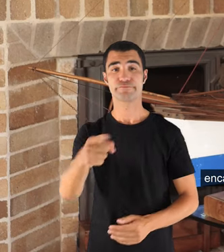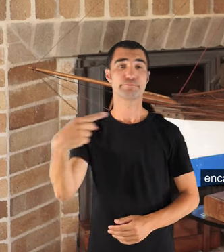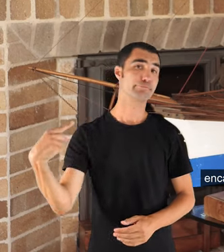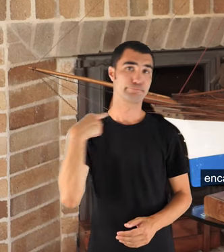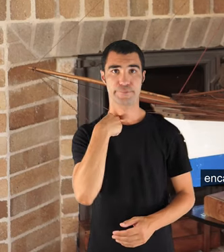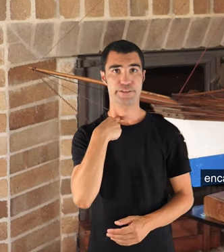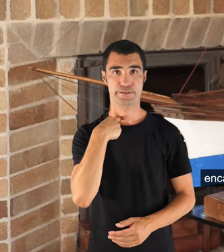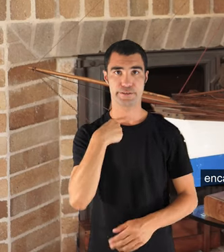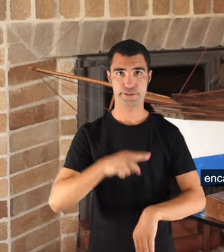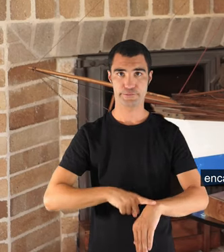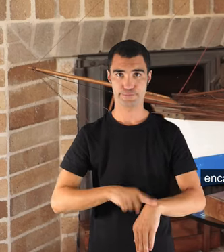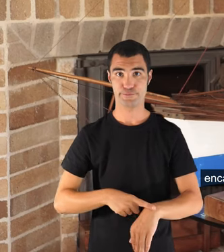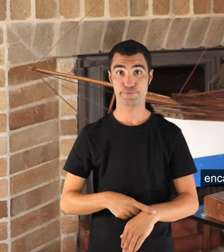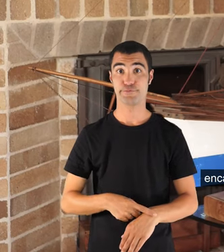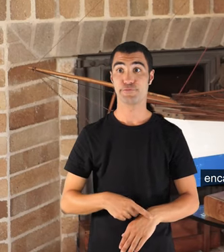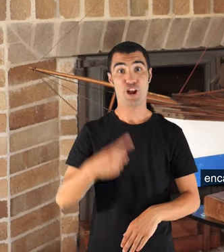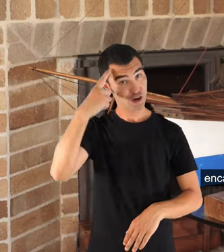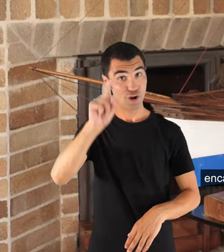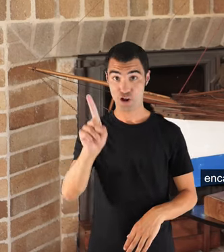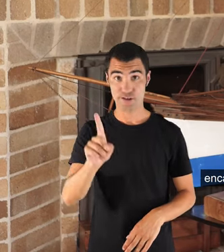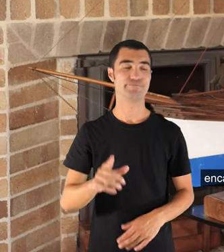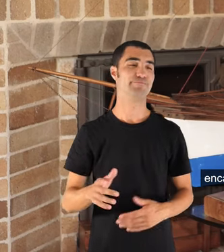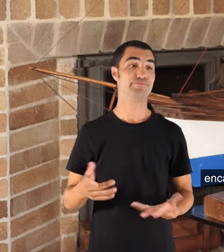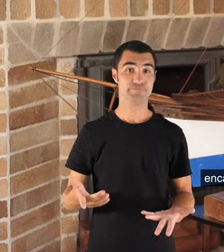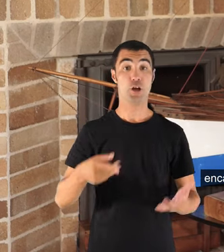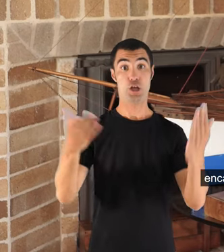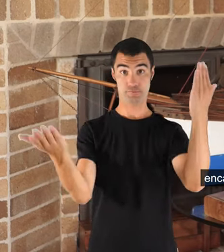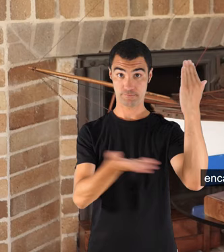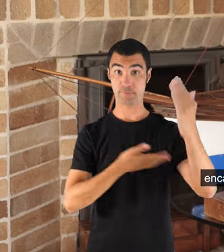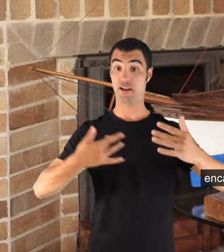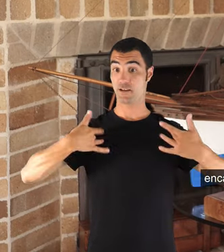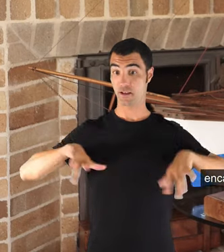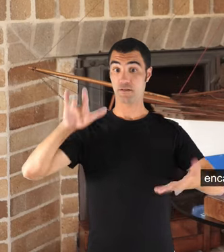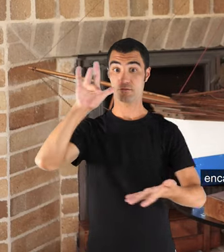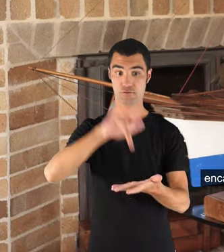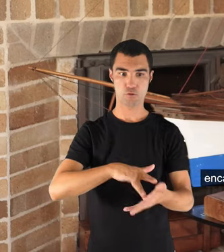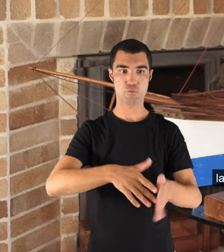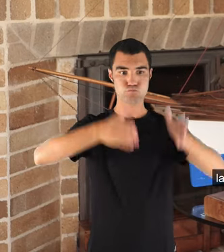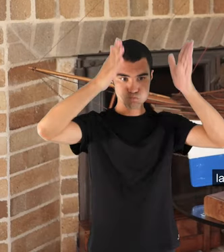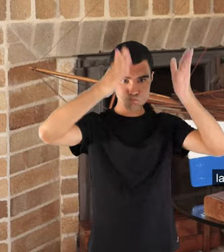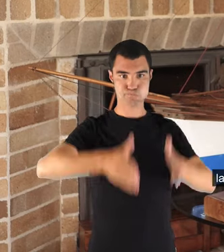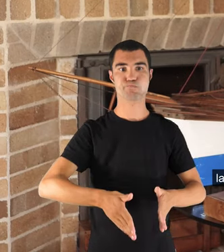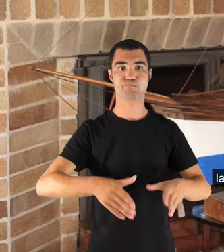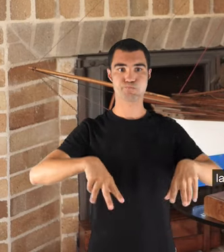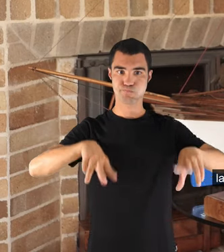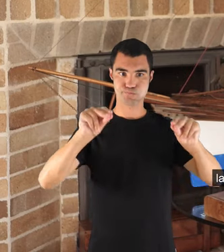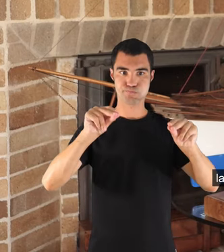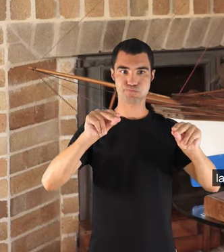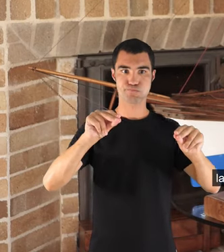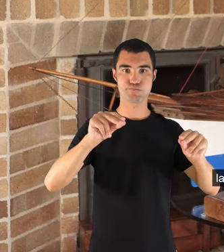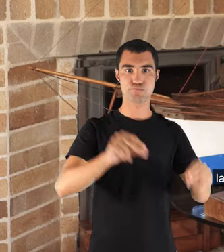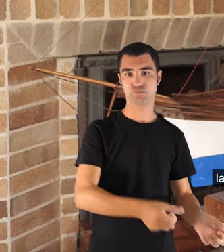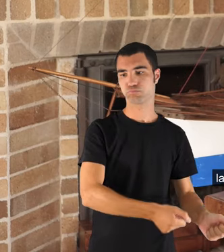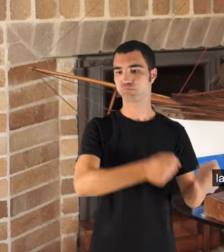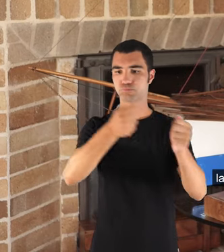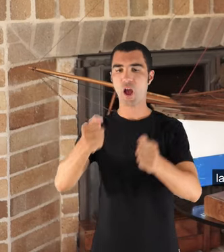I aquesta madera, una vegada tallada, la posaven, normalment ja en els gruixos fets, la posaven en la mull, ja sigui dins